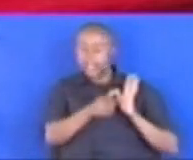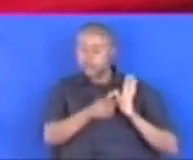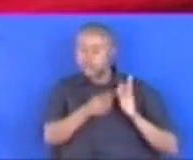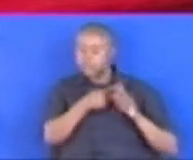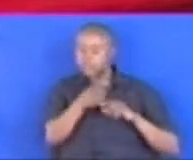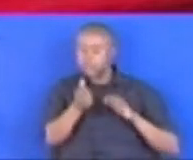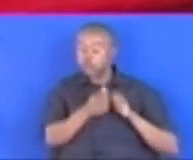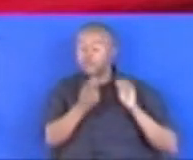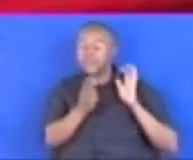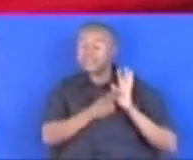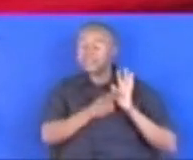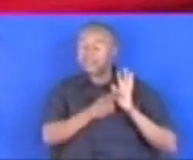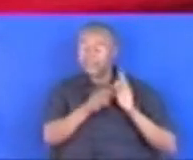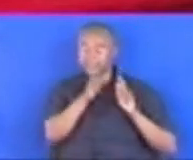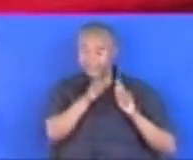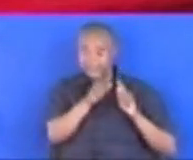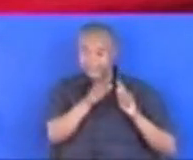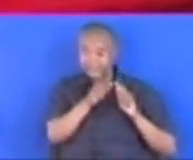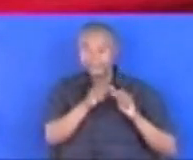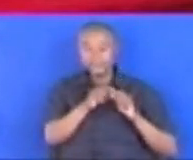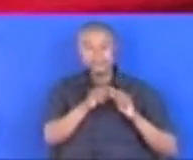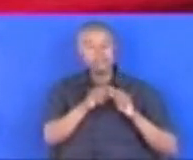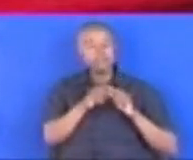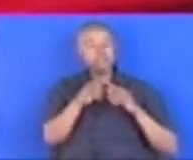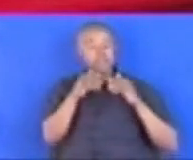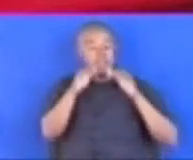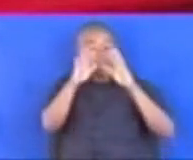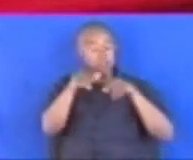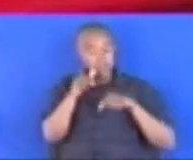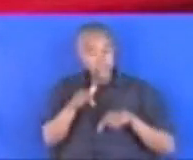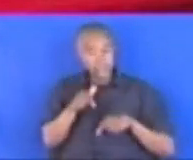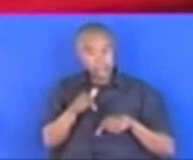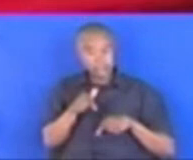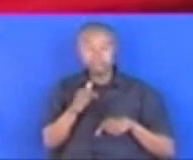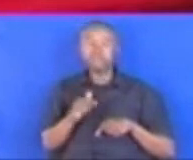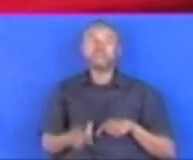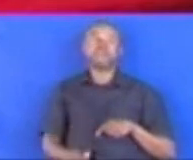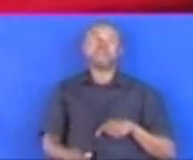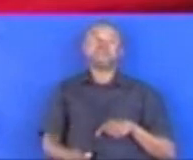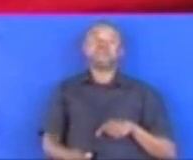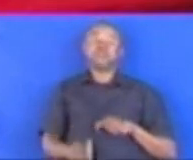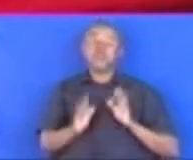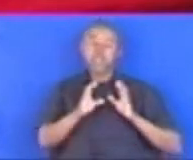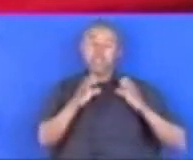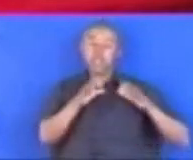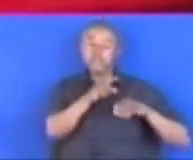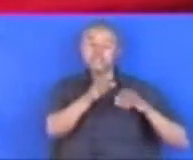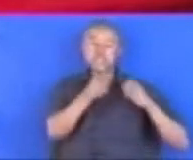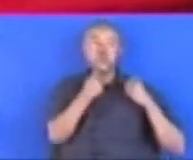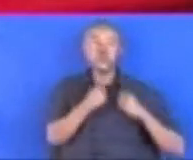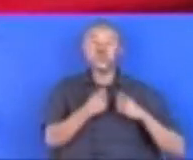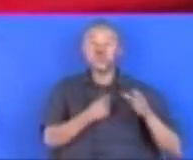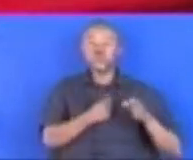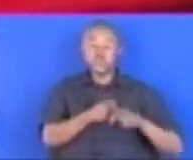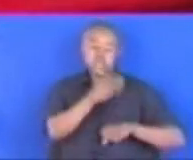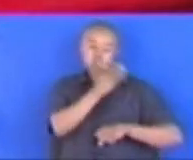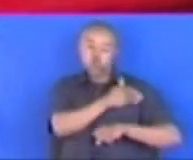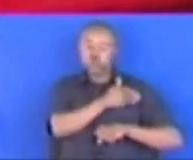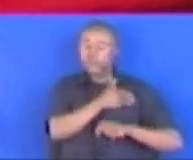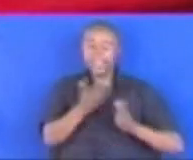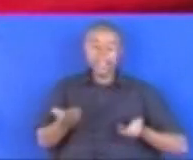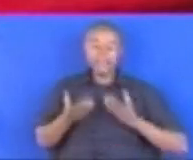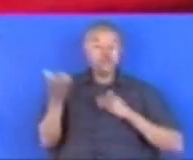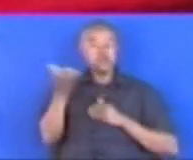117 fasili ya kwanza ya kanuni za Bunge za kudumu toleo la Juni 2020, kamati ya kudumu ya Bunge ya huduma na maendeleo ya